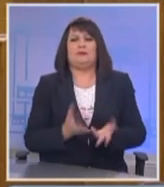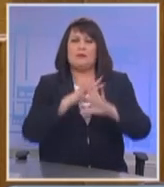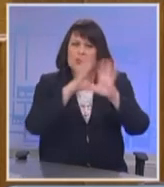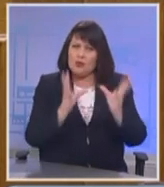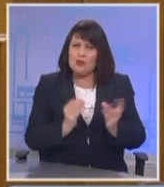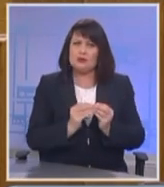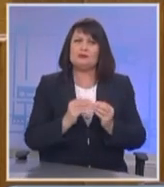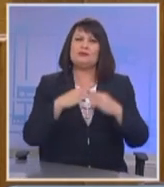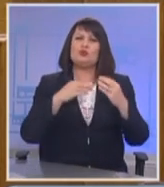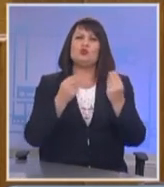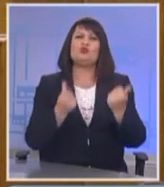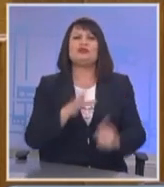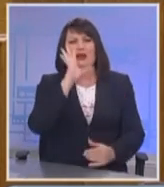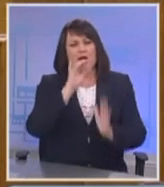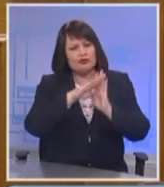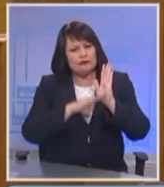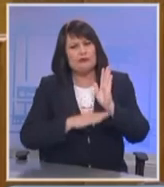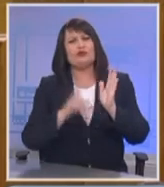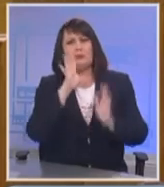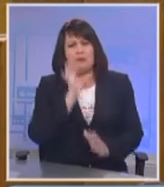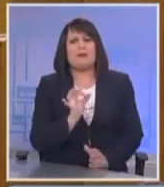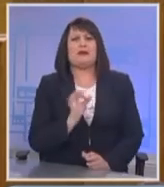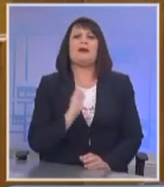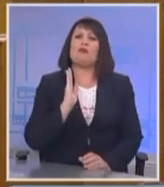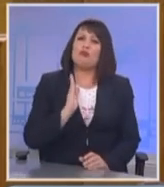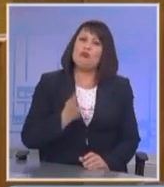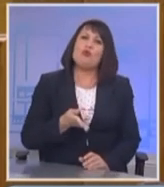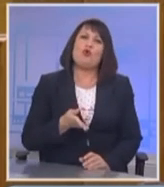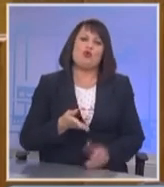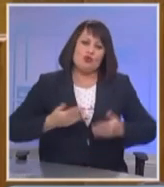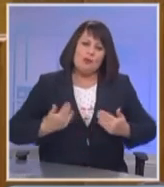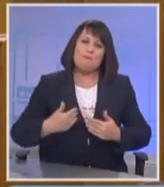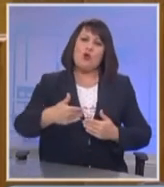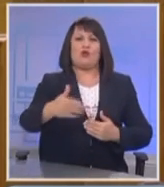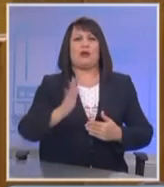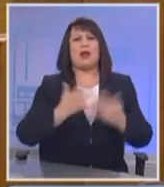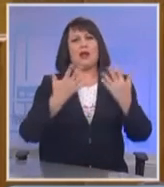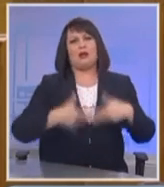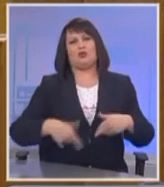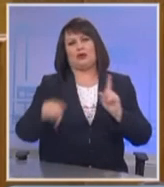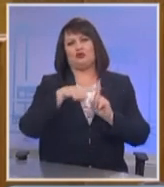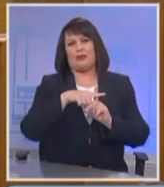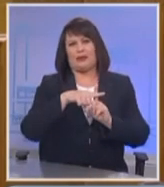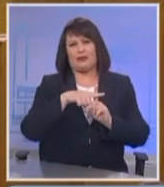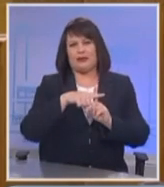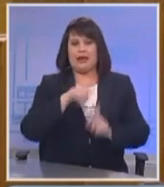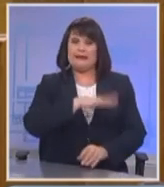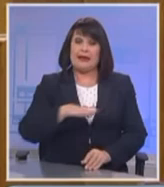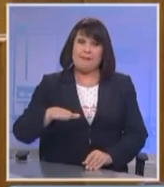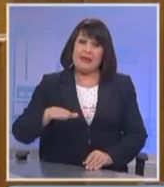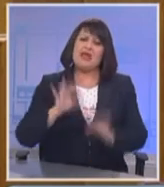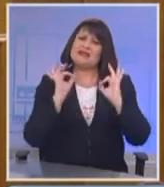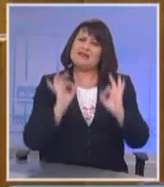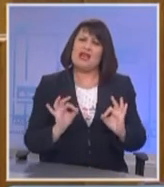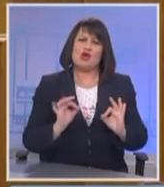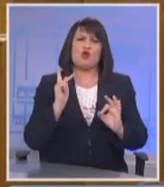τις ουσιαστικές προϋποθέσεις που πραγματικά μπορούν σε μια πορεία να λειτουργήσουν θετικά στην ένταξη των παιδιών στα